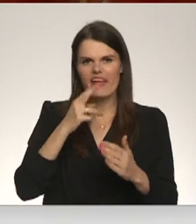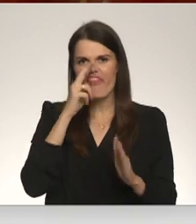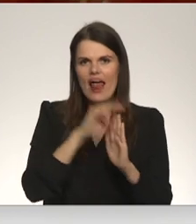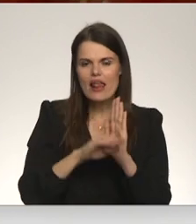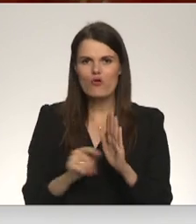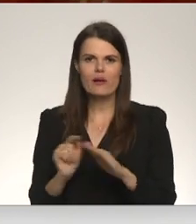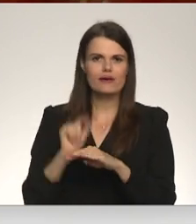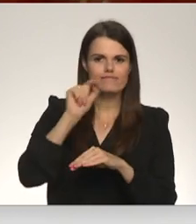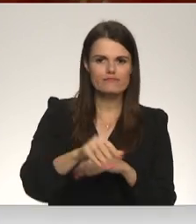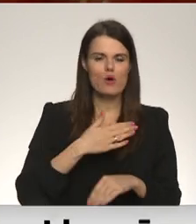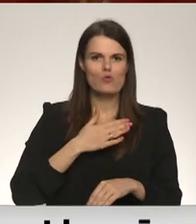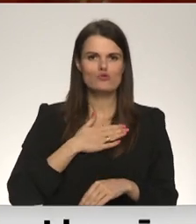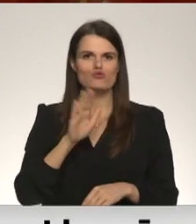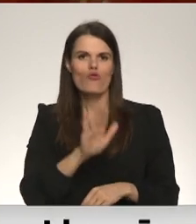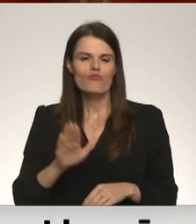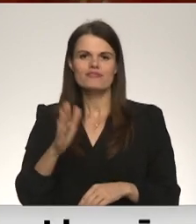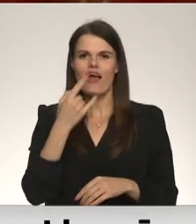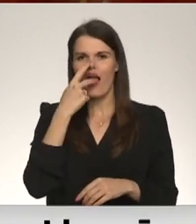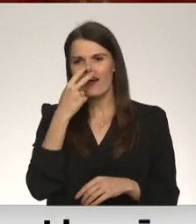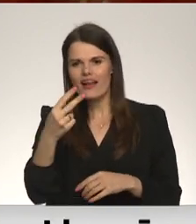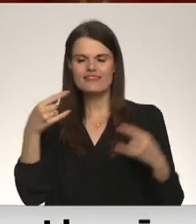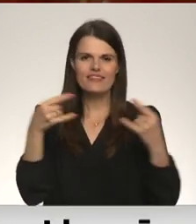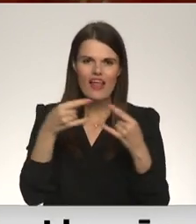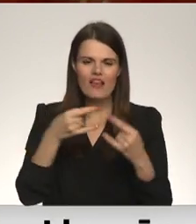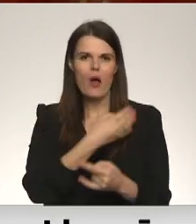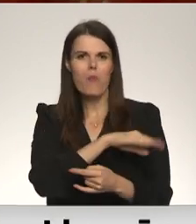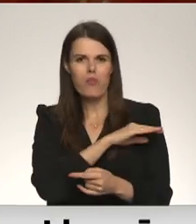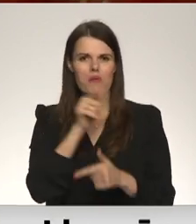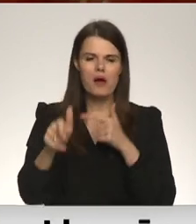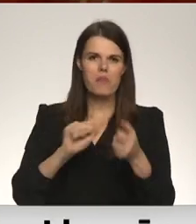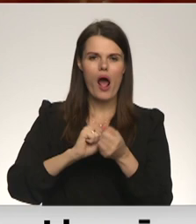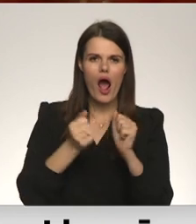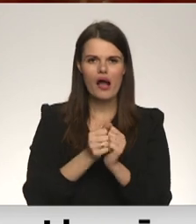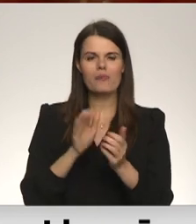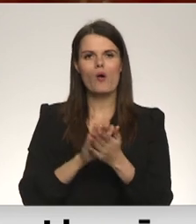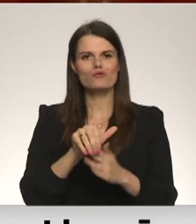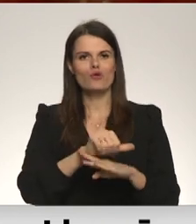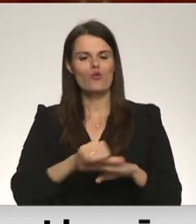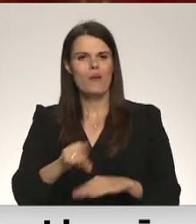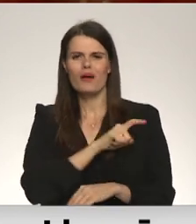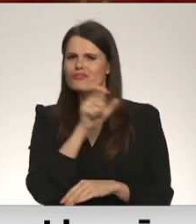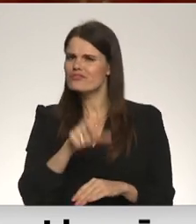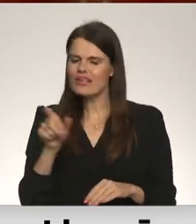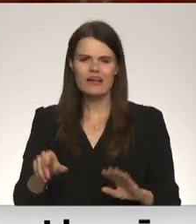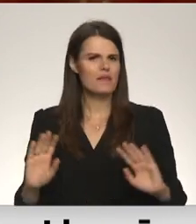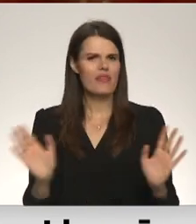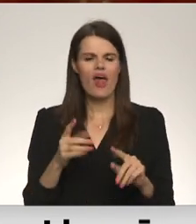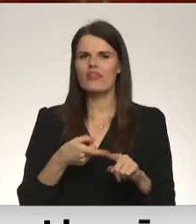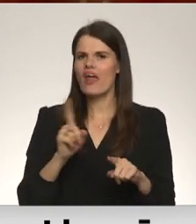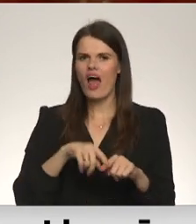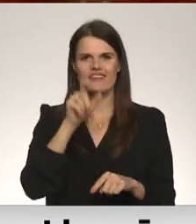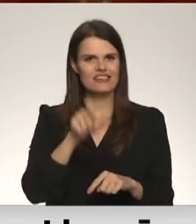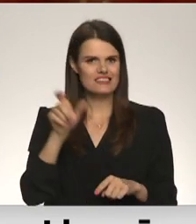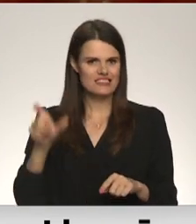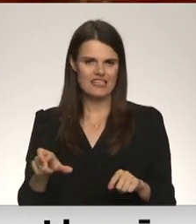kas tā, ka jūs redzētu kaut kur televīzijā, varbūt polija tur metā akmeņus uz robežsargiem un tā. Tādi cilvēki šādos